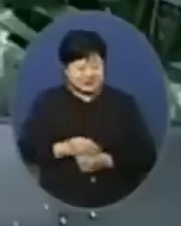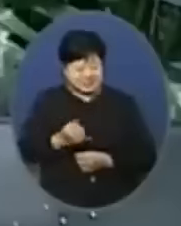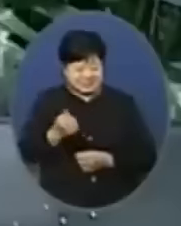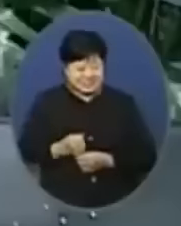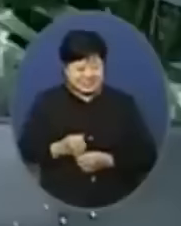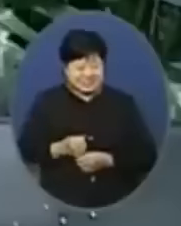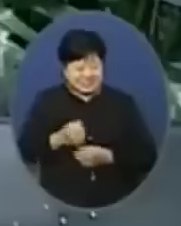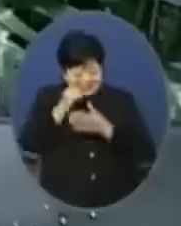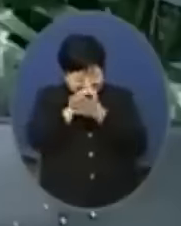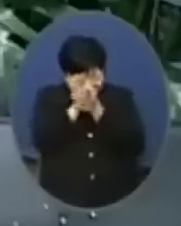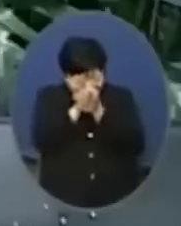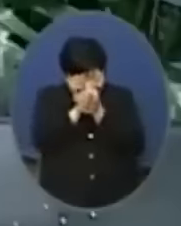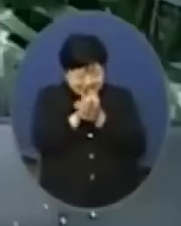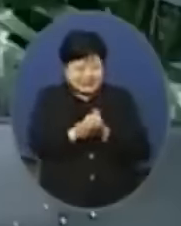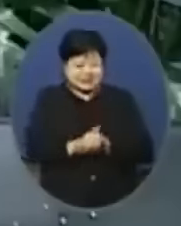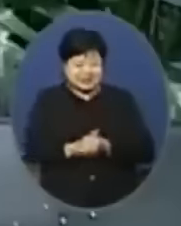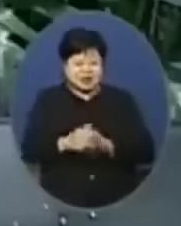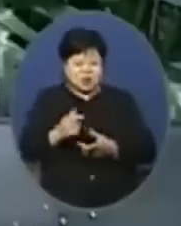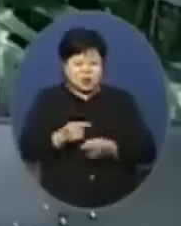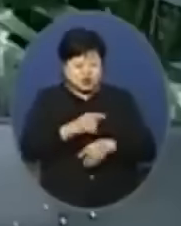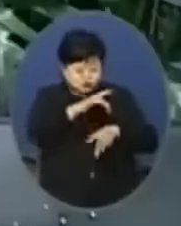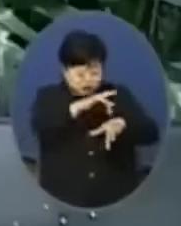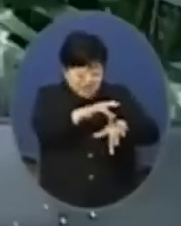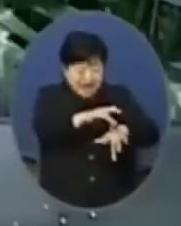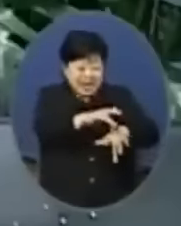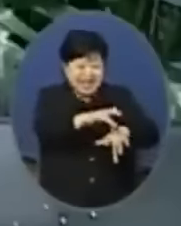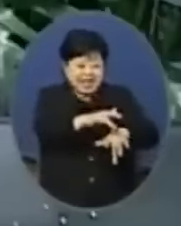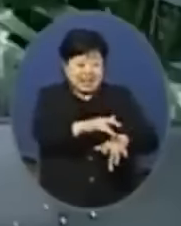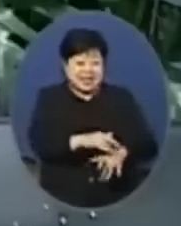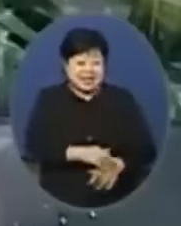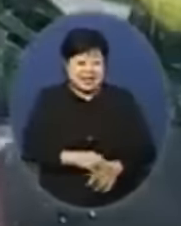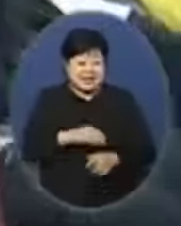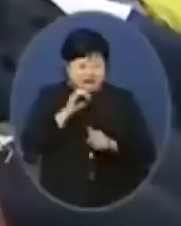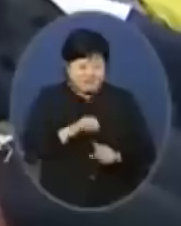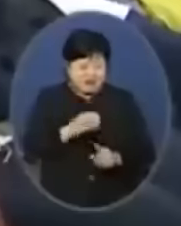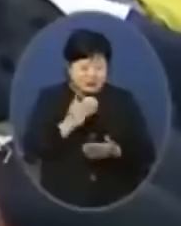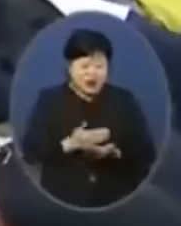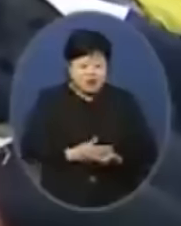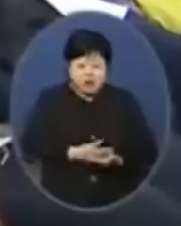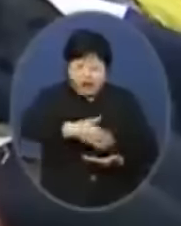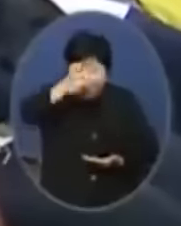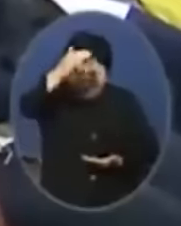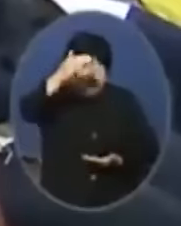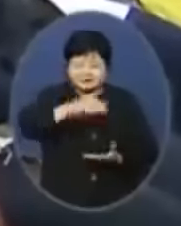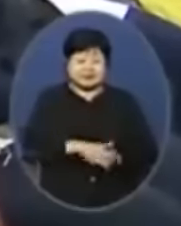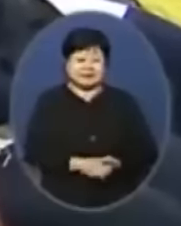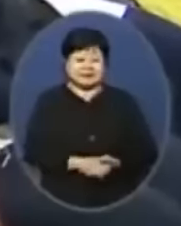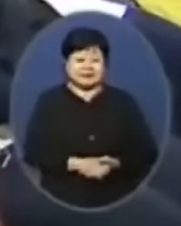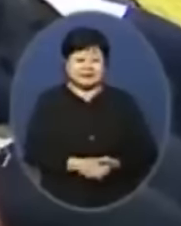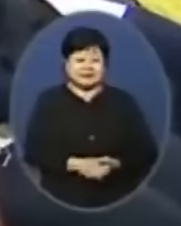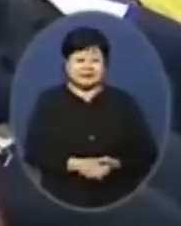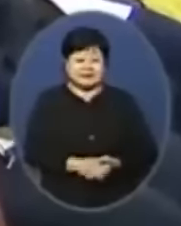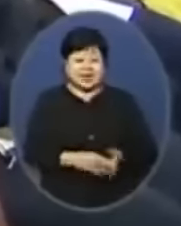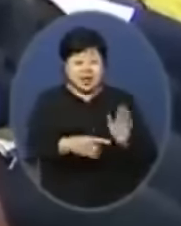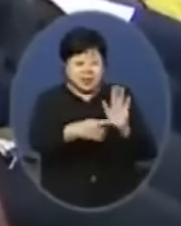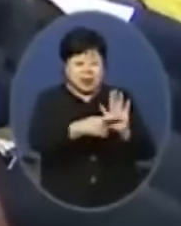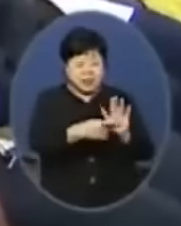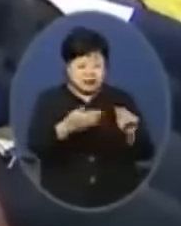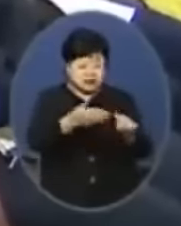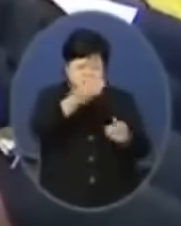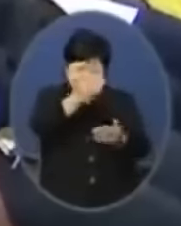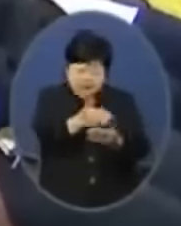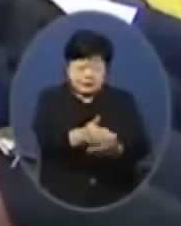잤어요. 원수 귀신아, 나를 억압하지 말고 물러가라. 나에게 마이너스 인생을